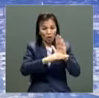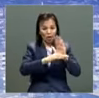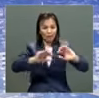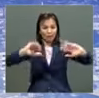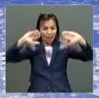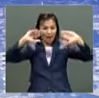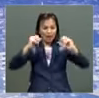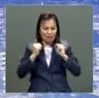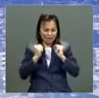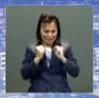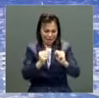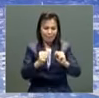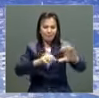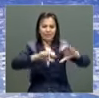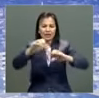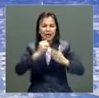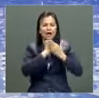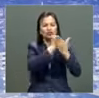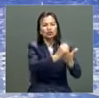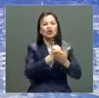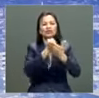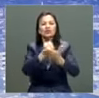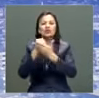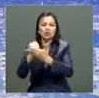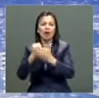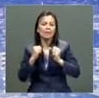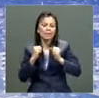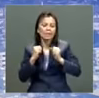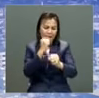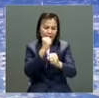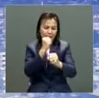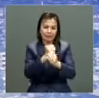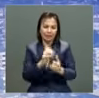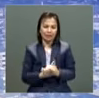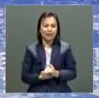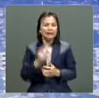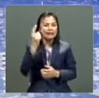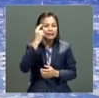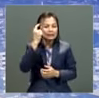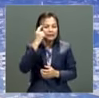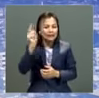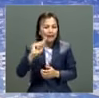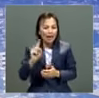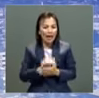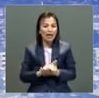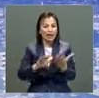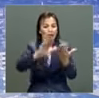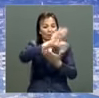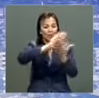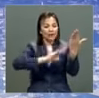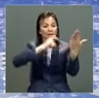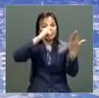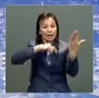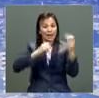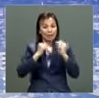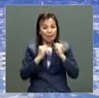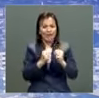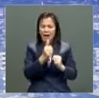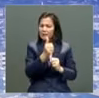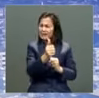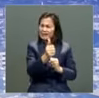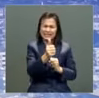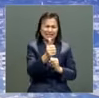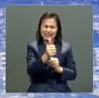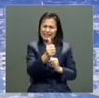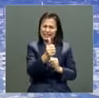าครัฐก็กำลังจะออกไปเพื่อช่วยเหลือท่านอยู่แล้วเชื่อแน่นะครับว่าในประเทศไทยเราตอนนี้เราพยายามทำดีมาทุก